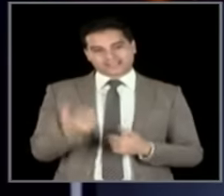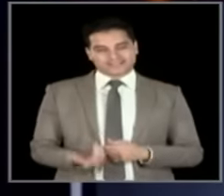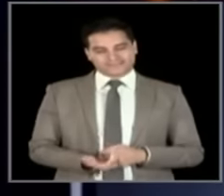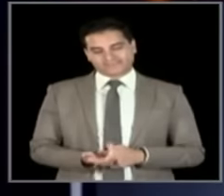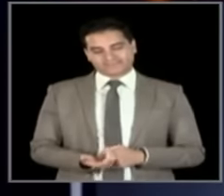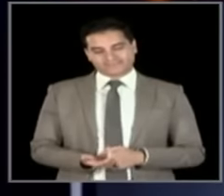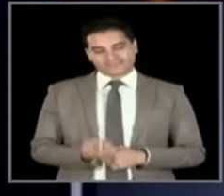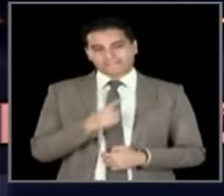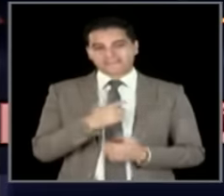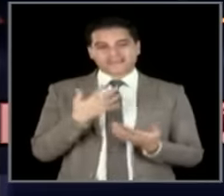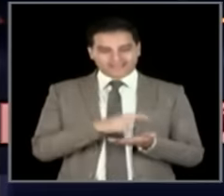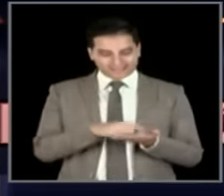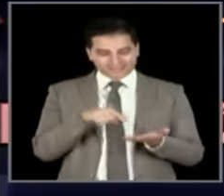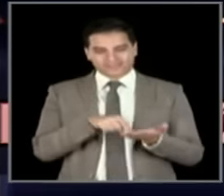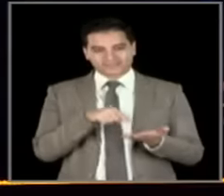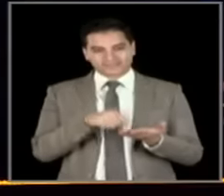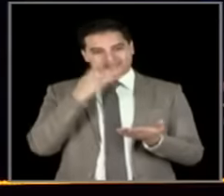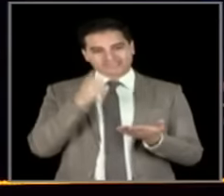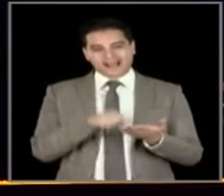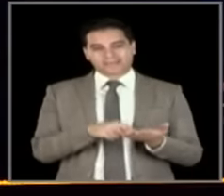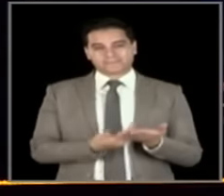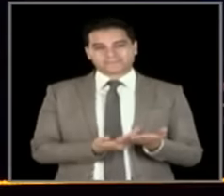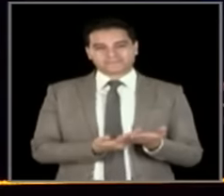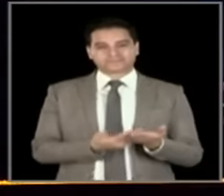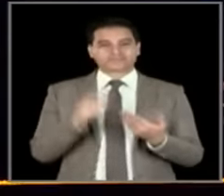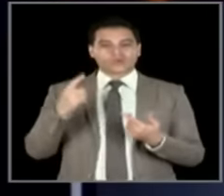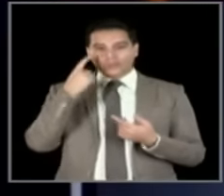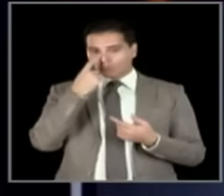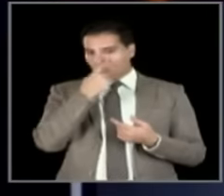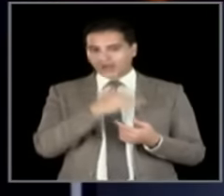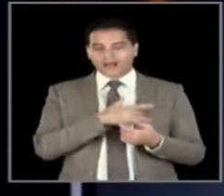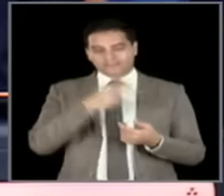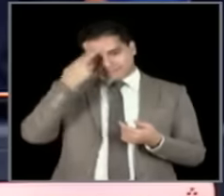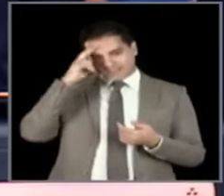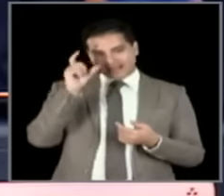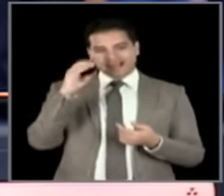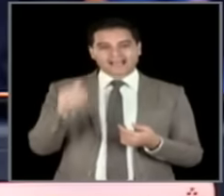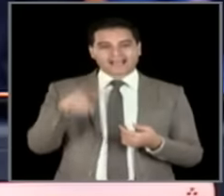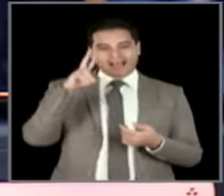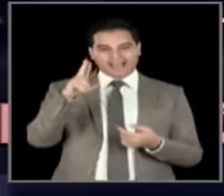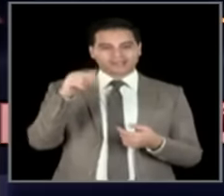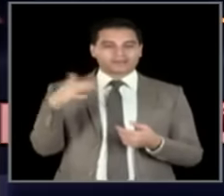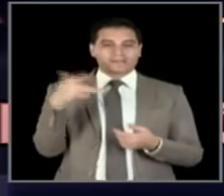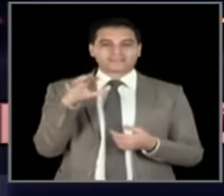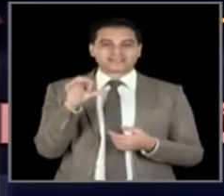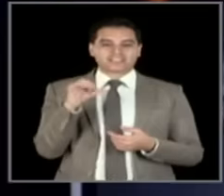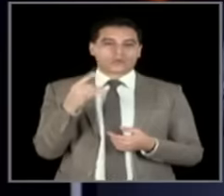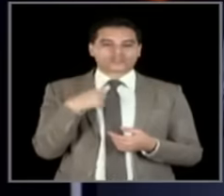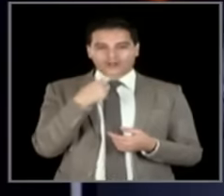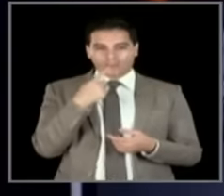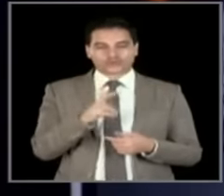في إيدينا طول الوقت. المئة جنيه. عيون القلب. نجات. نجات الصغيرة. 9 و10 ما لحقتش